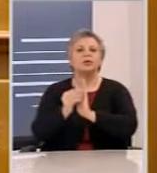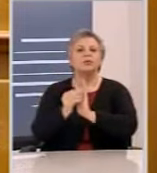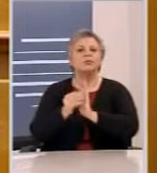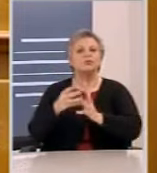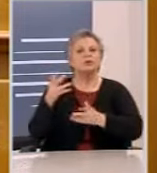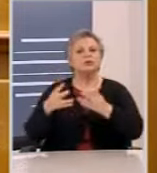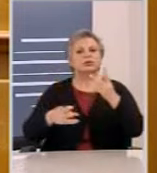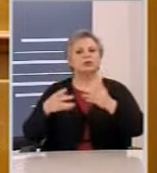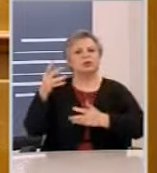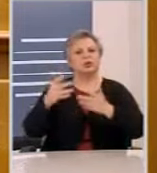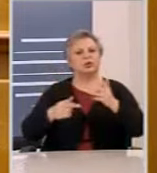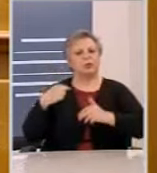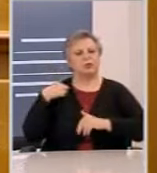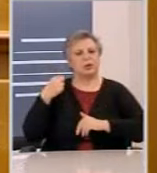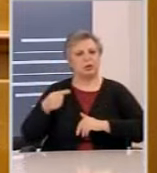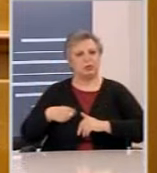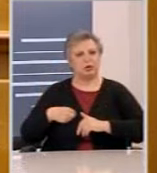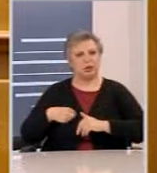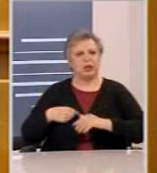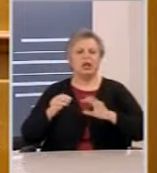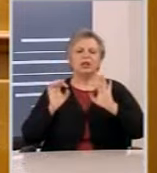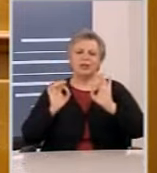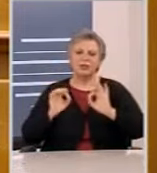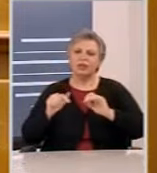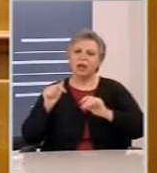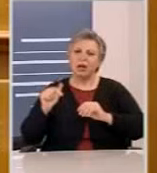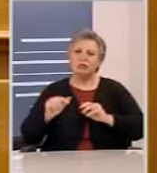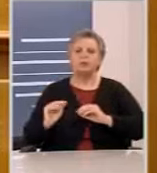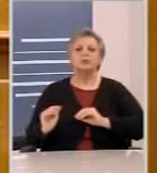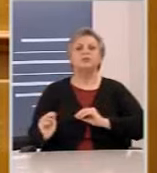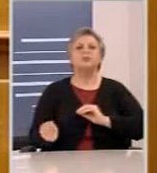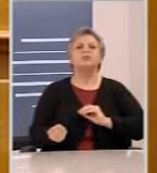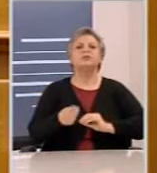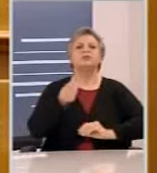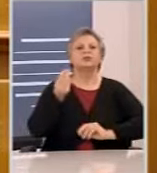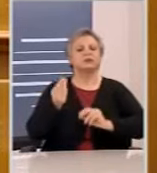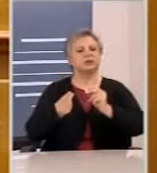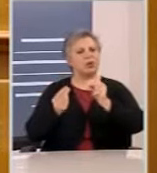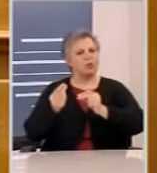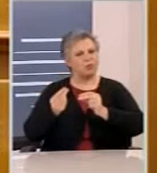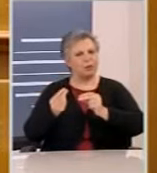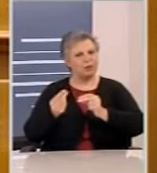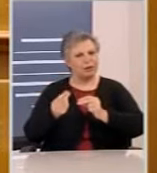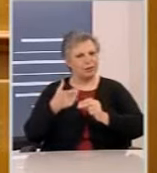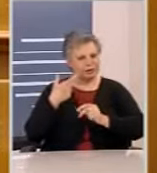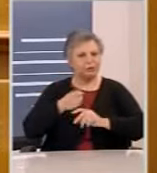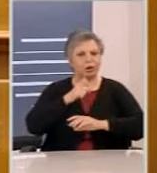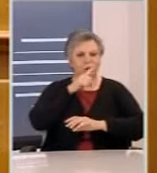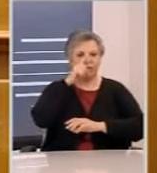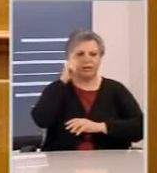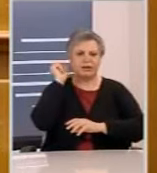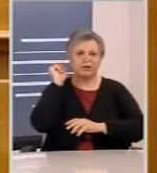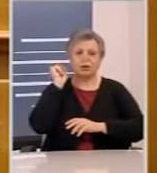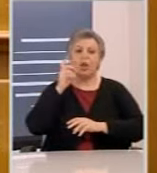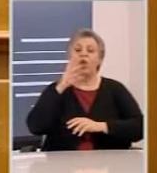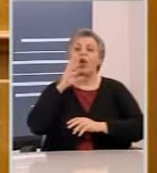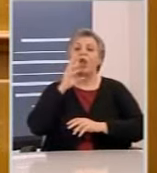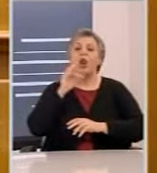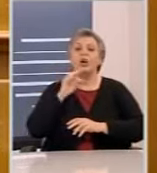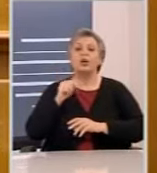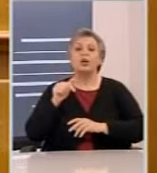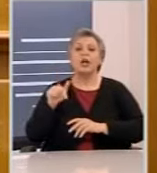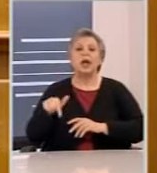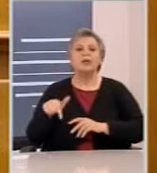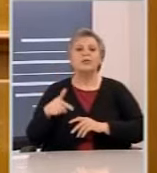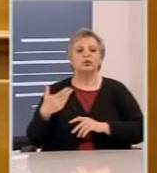δημιουργήσει ορισμένες ανελαστικότητες που πρέπει να τις ξαναδούμε, γιατί πραγματικά το Κελπνό είναι ένας κρίσιμος φορέας